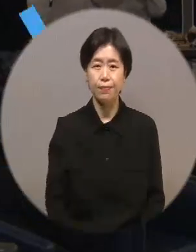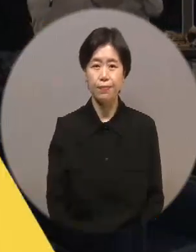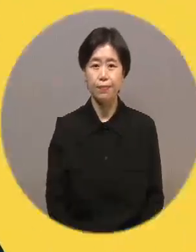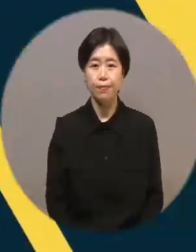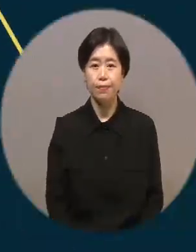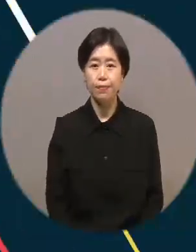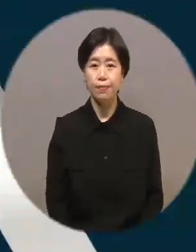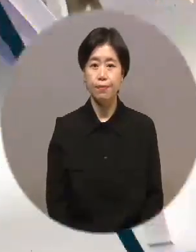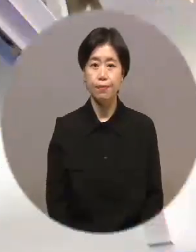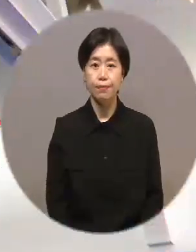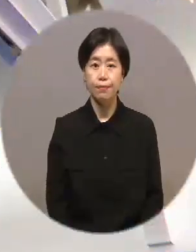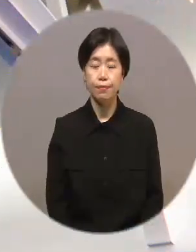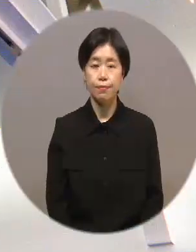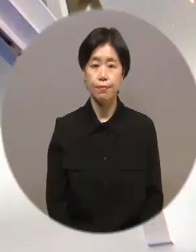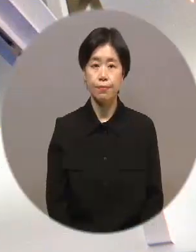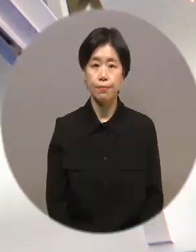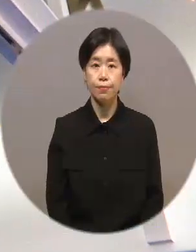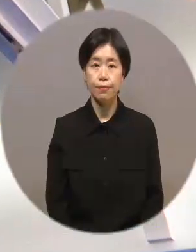같습니다.